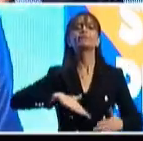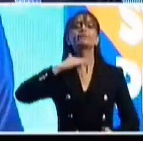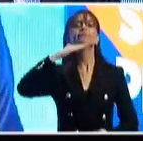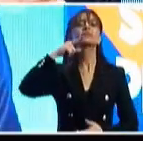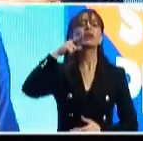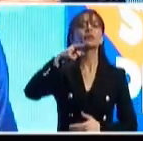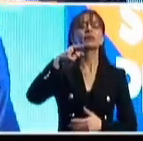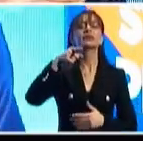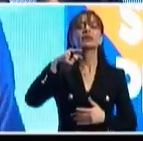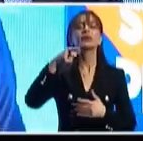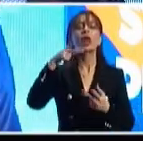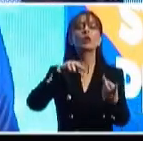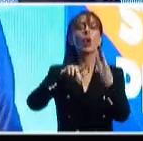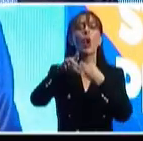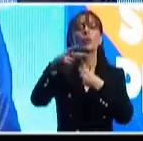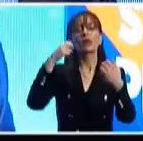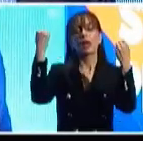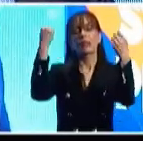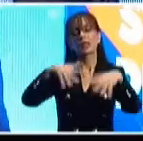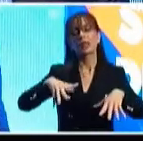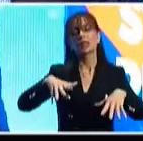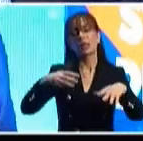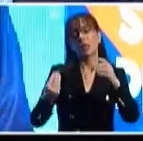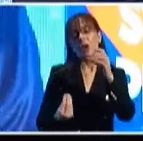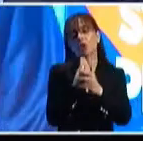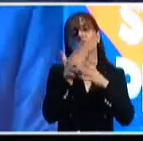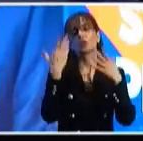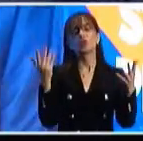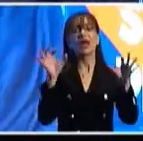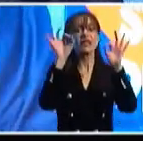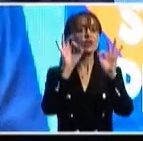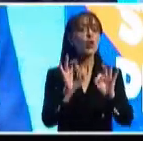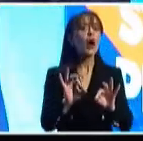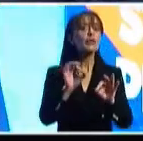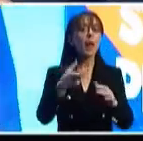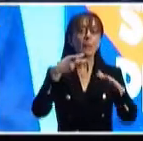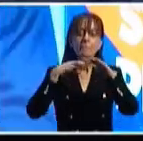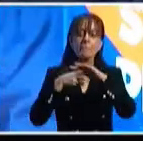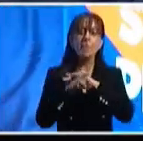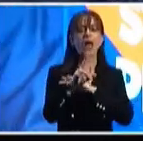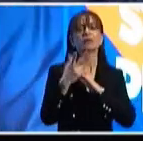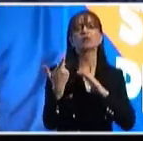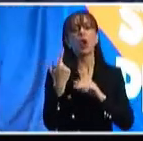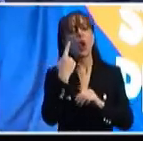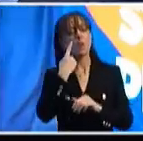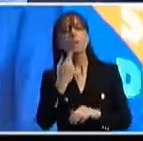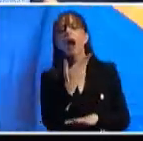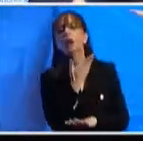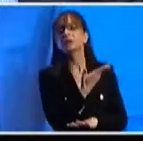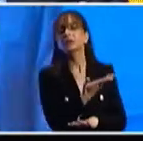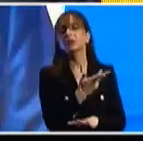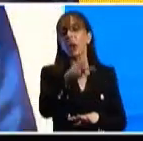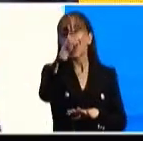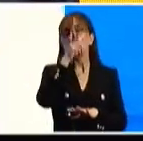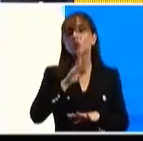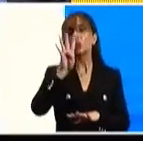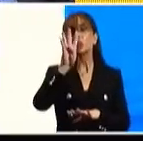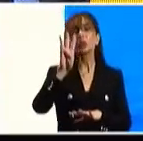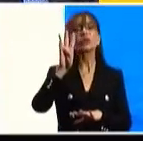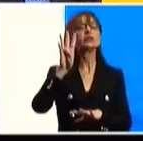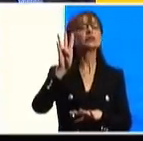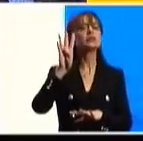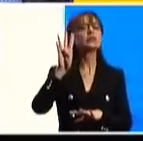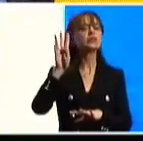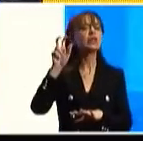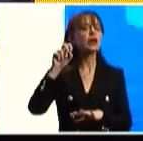toplu taşıma sistemi kurmak olacak. Şu anda metro hatlarına baktığımızda 340.5